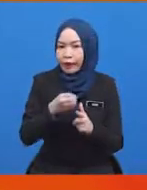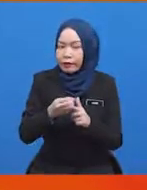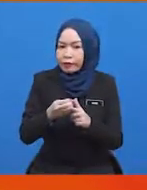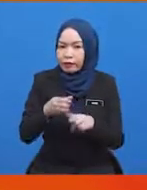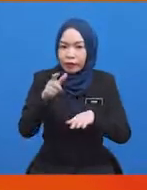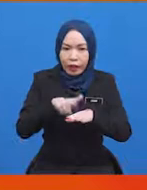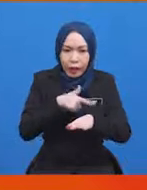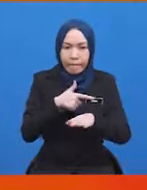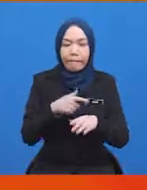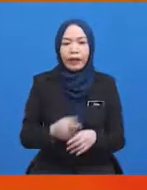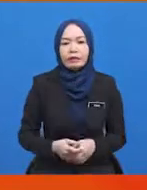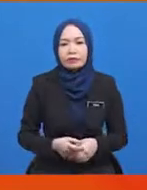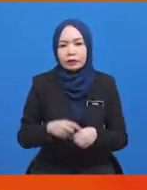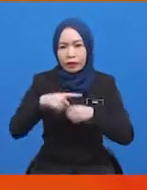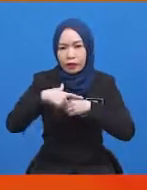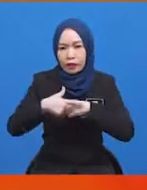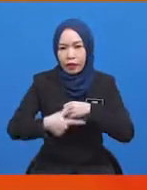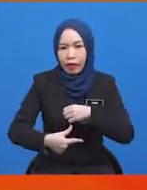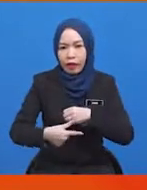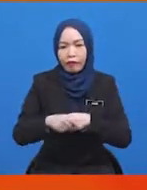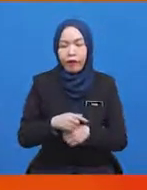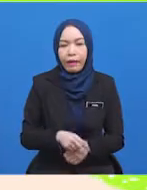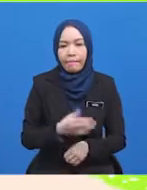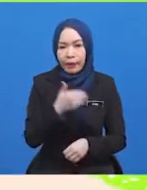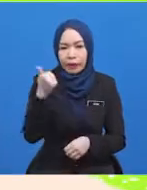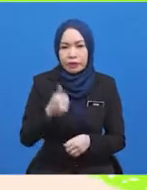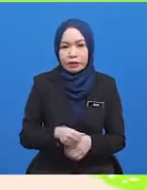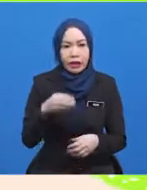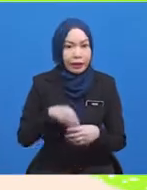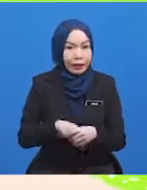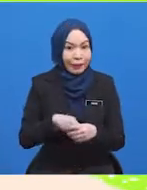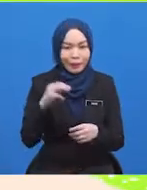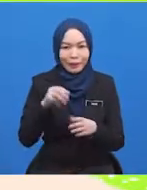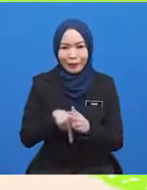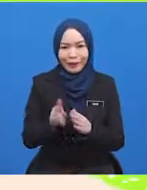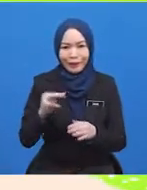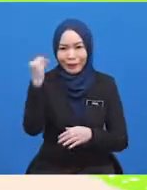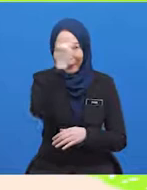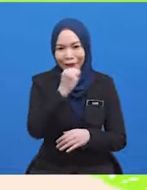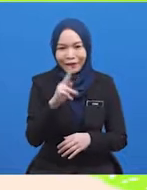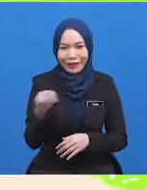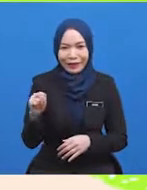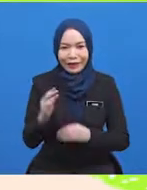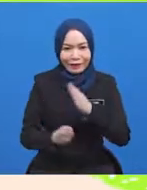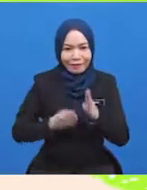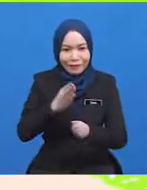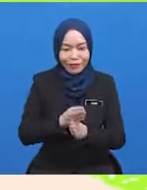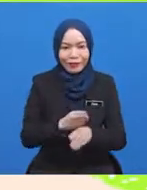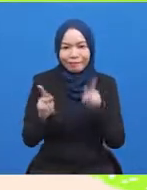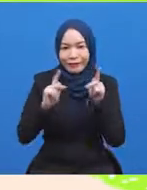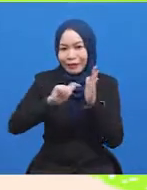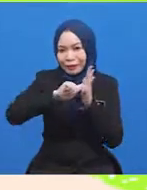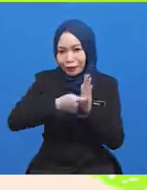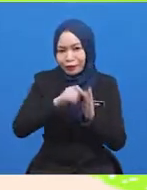lava bas di permukaan bumi. Oleh itu, murid-murid, kata kuncinya di sini ialah